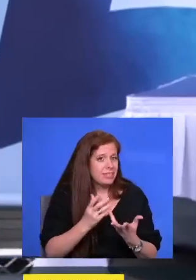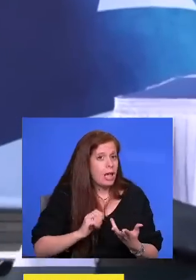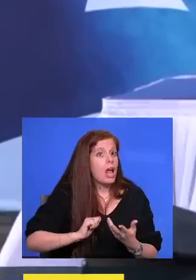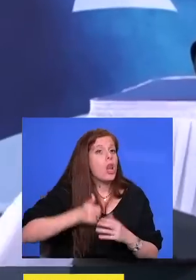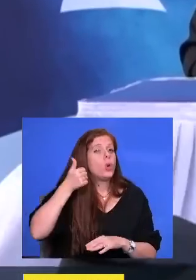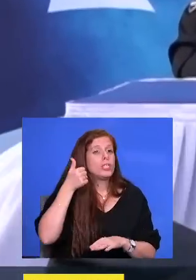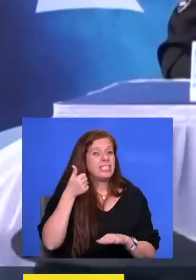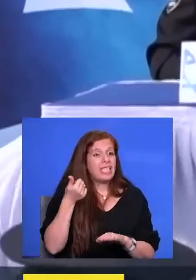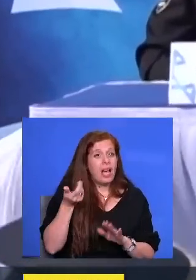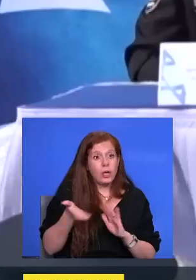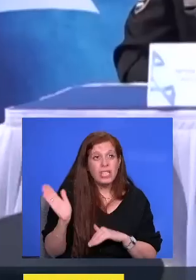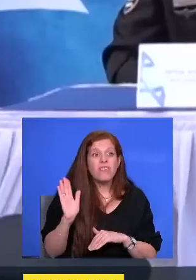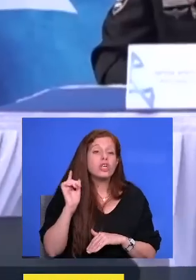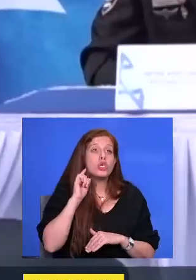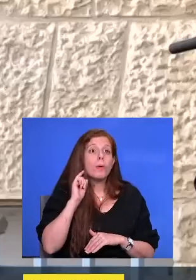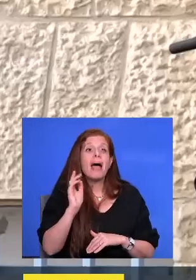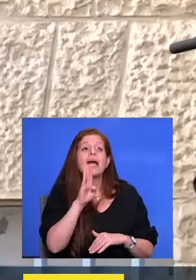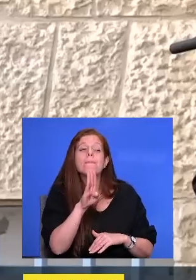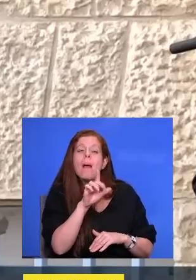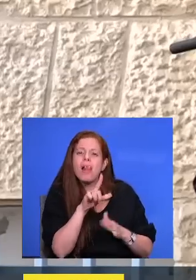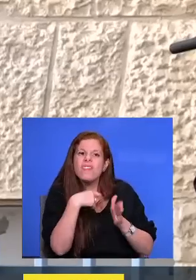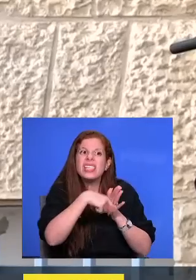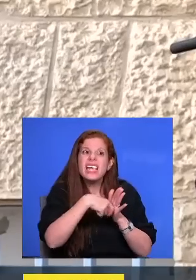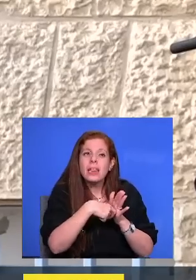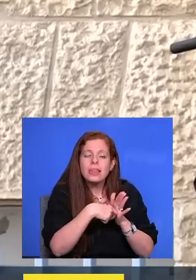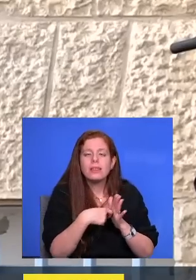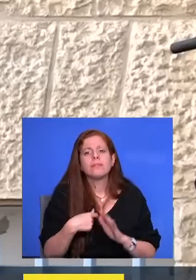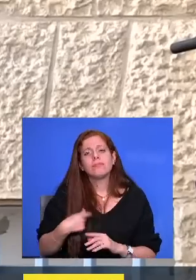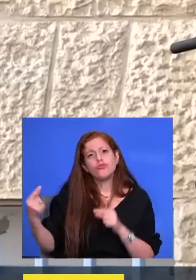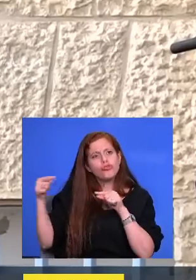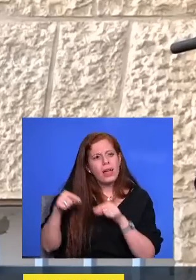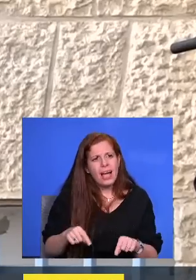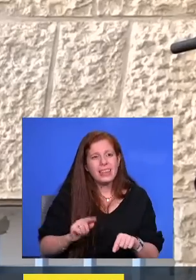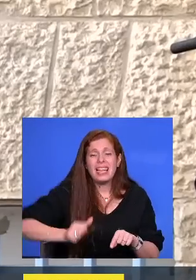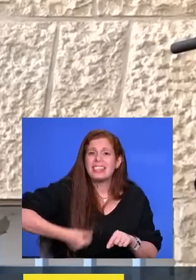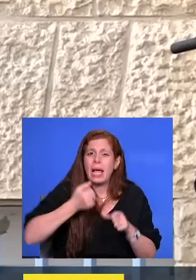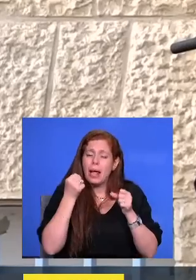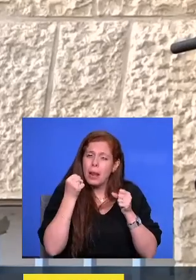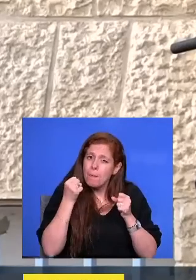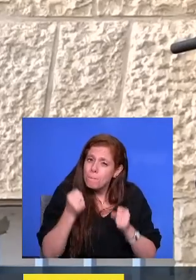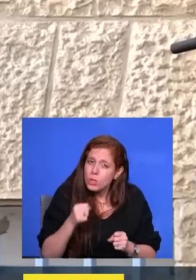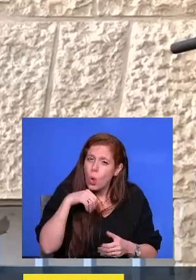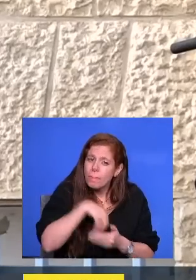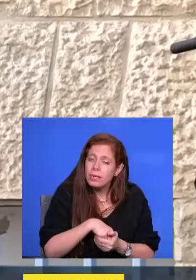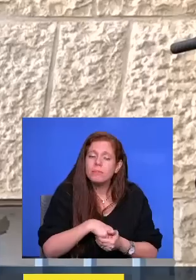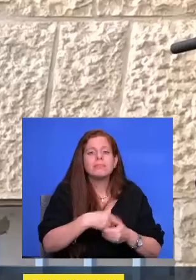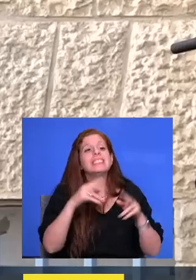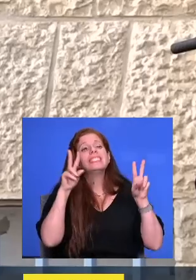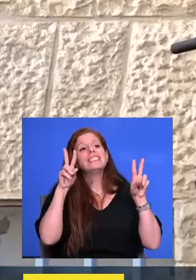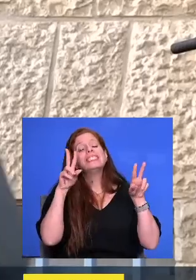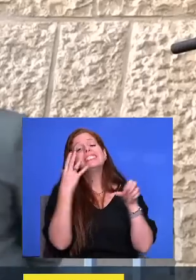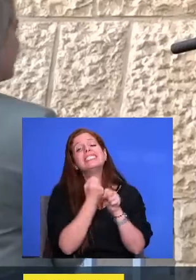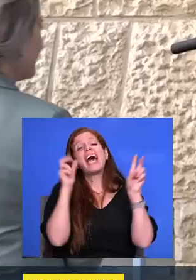כששמע את בר לב מיהר לתקן. כאשר הגעתי לתפקיד השר לביטחון פנים, זכיתי במרכאות